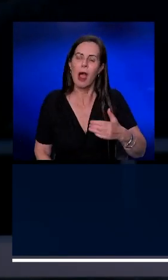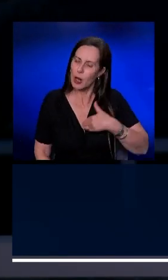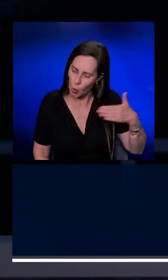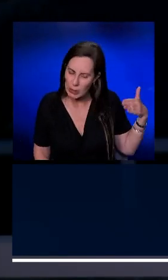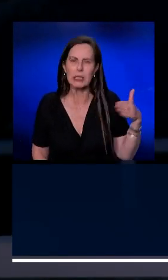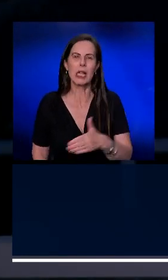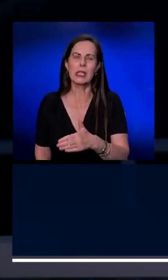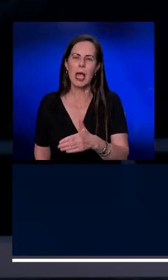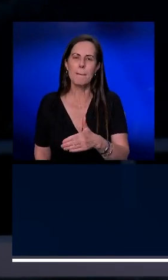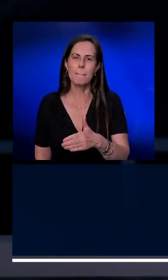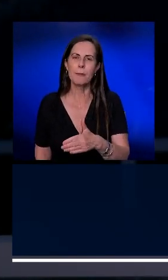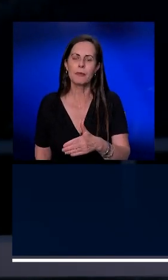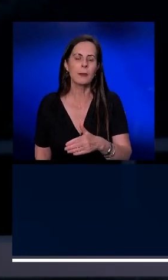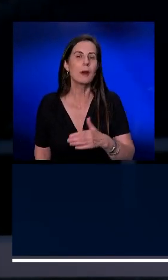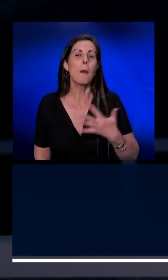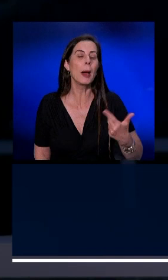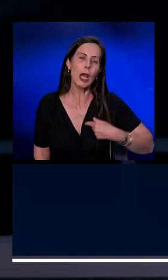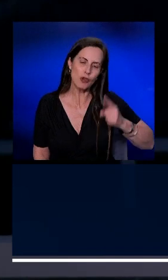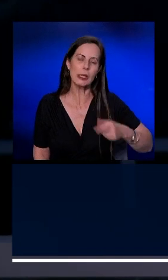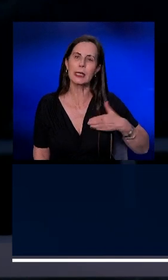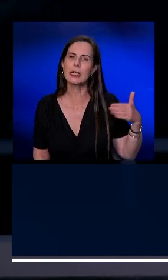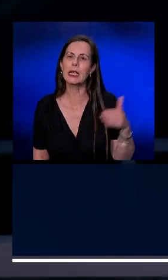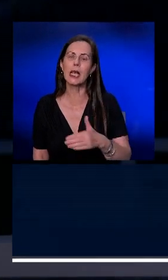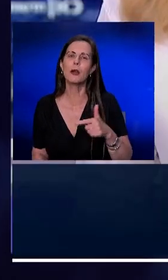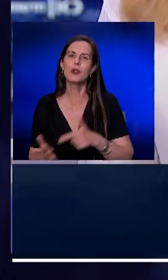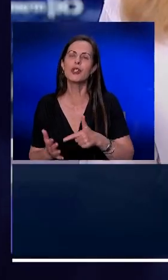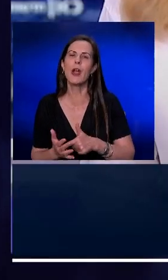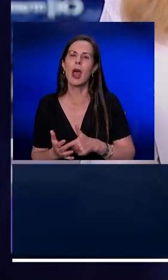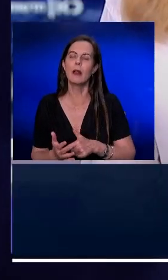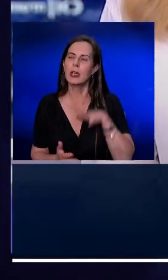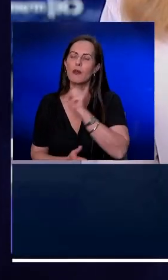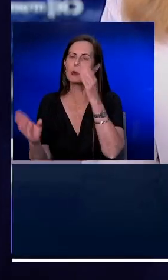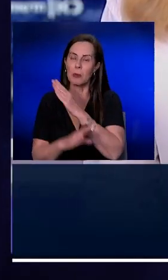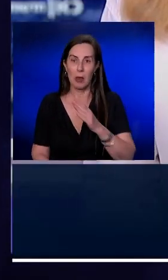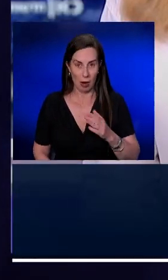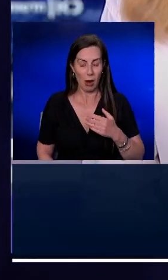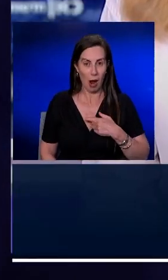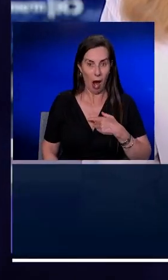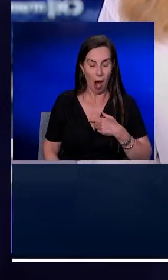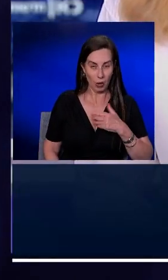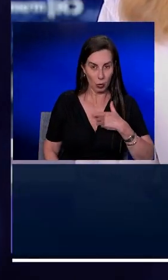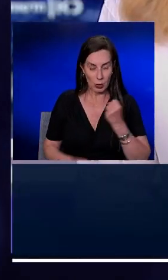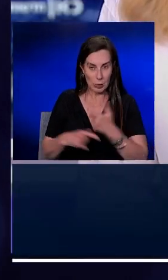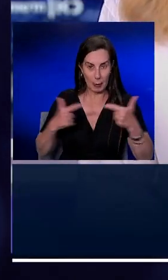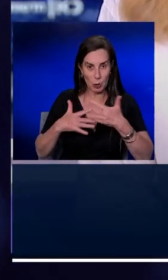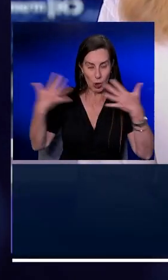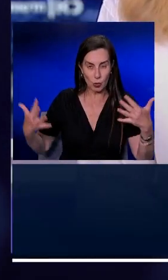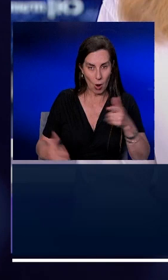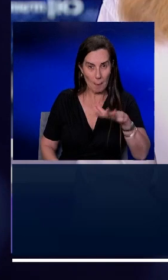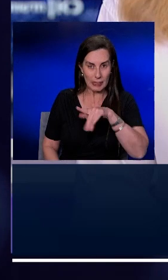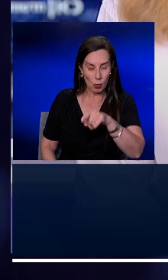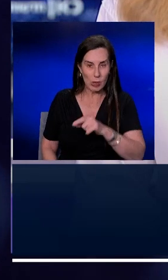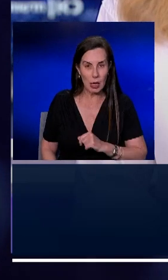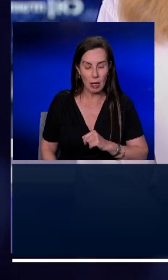לשם כל פעם שאנחנו צריכים בשביל לסכל טרור. אז מה עמדתך? האם צריך עכשיו, האם אנחנו הולכים למבצע צבאי נרחב בצפון שומרון?